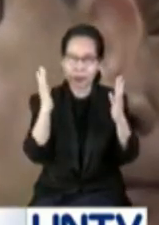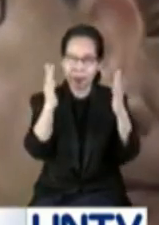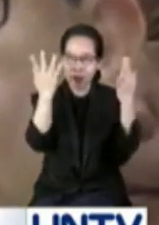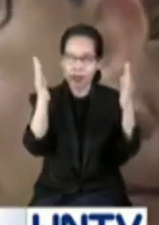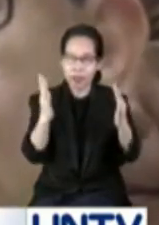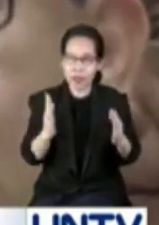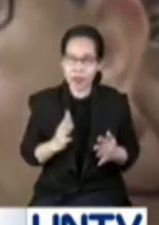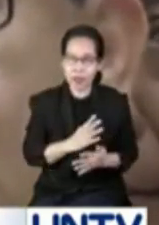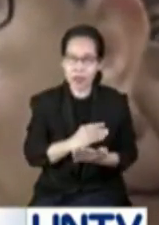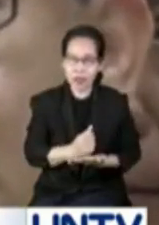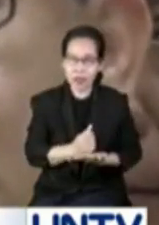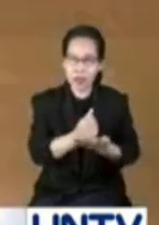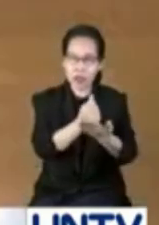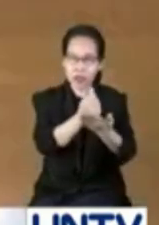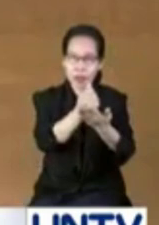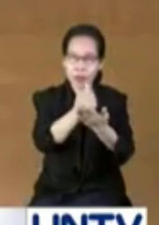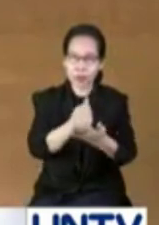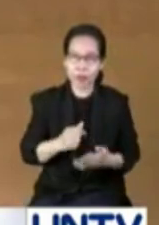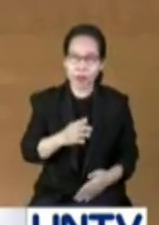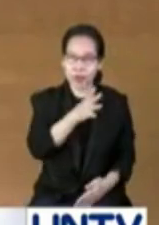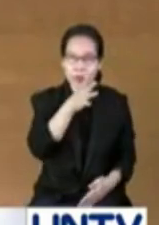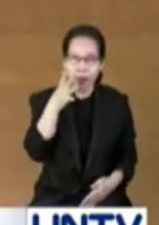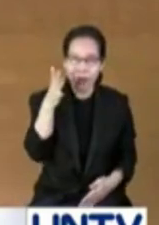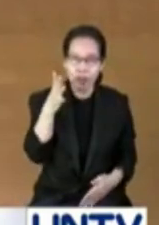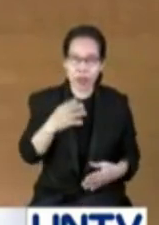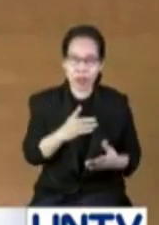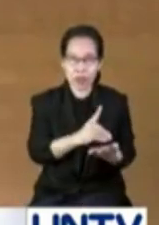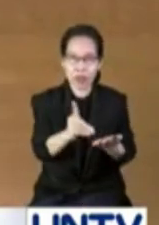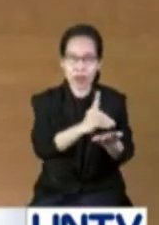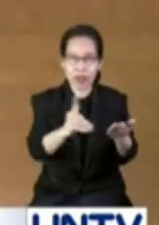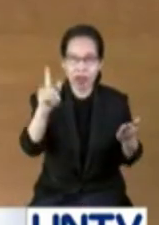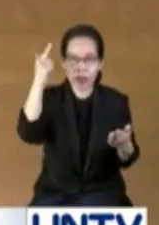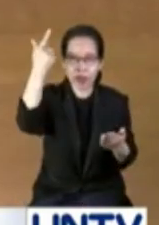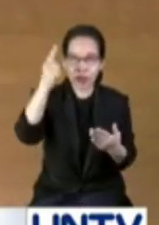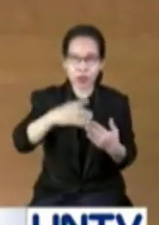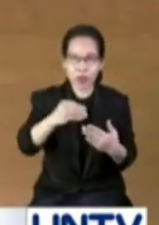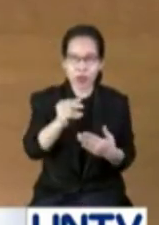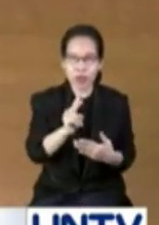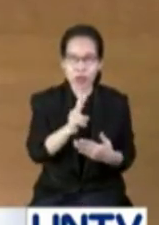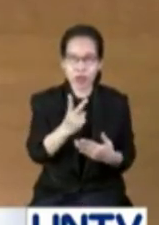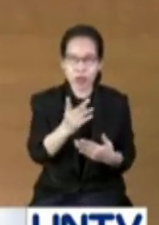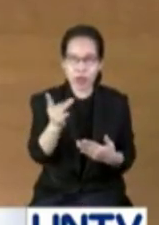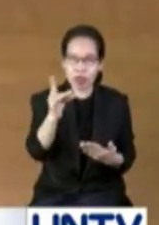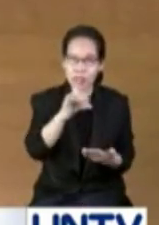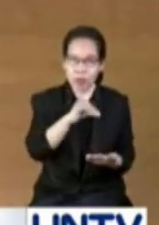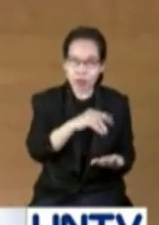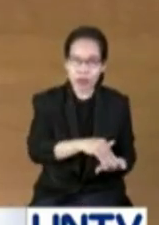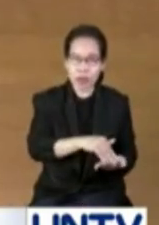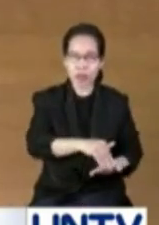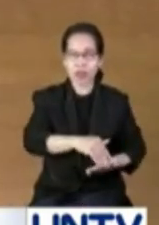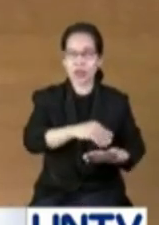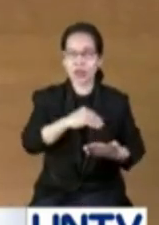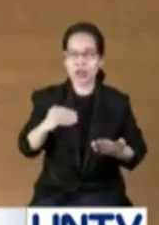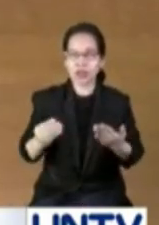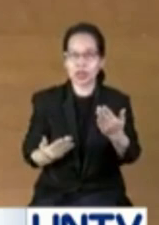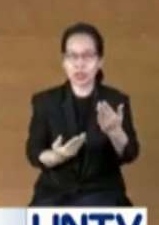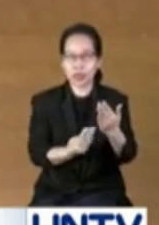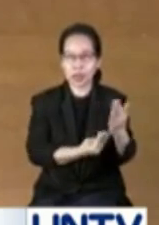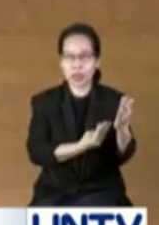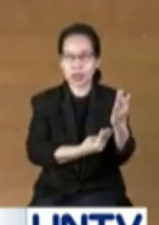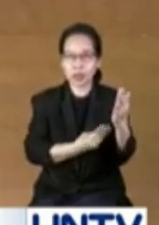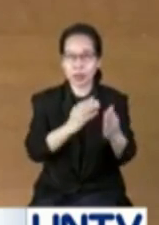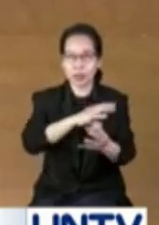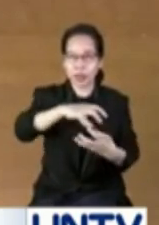Bilang tulong sa mga magsasaka, namigay ang pamahalaan ng mahigit 28,000 mga makabagong makinarya at